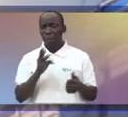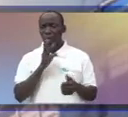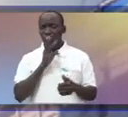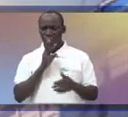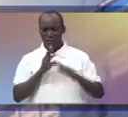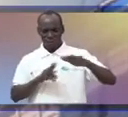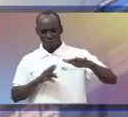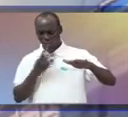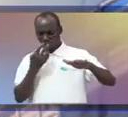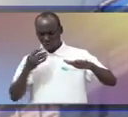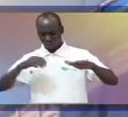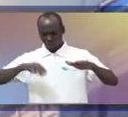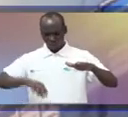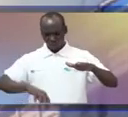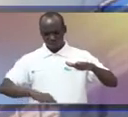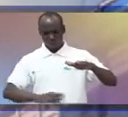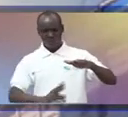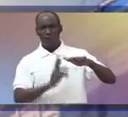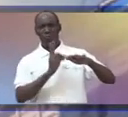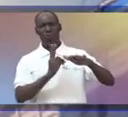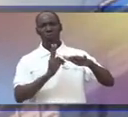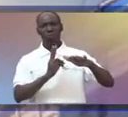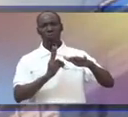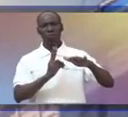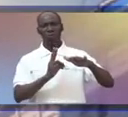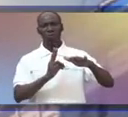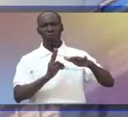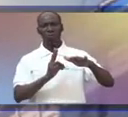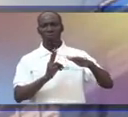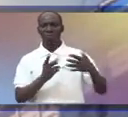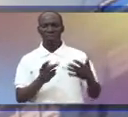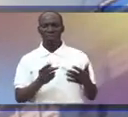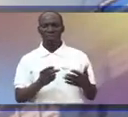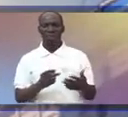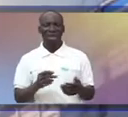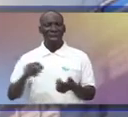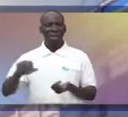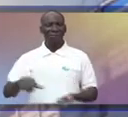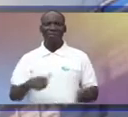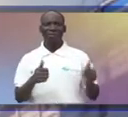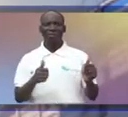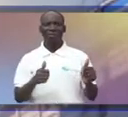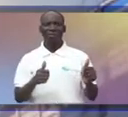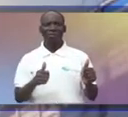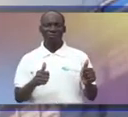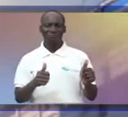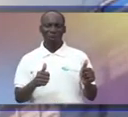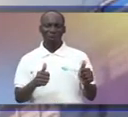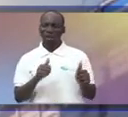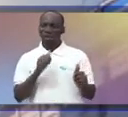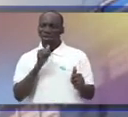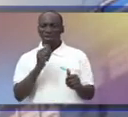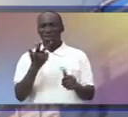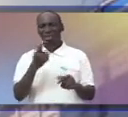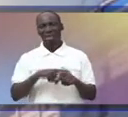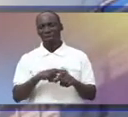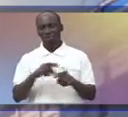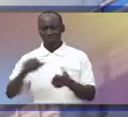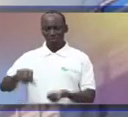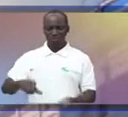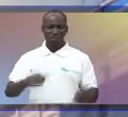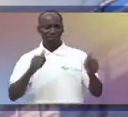nsuo no aba esu bo nso ye mfa nimpa enisi edi nimpa hye nsuo no mu baako ne ye pege no